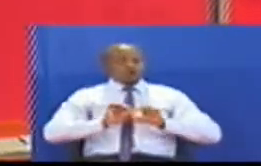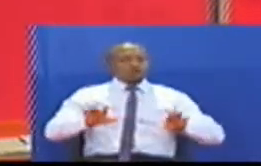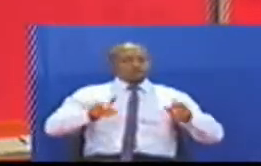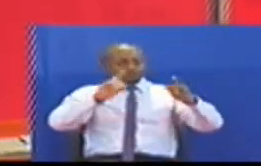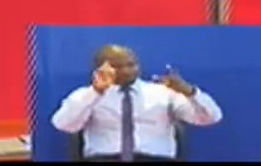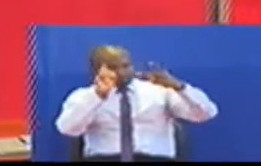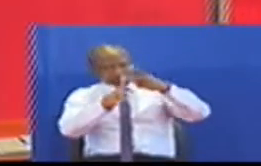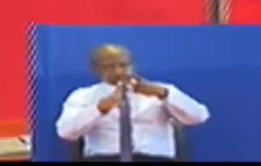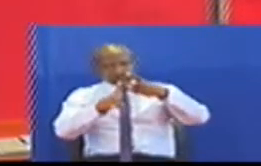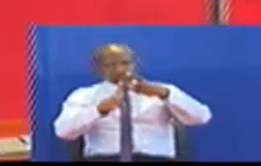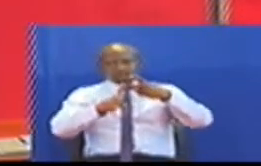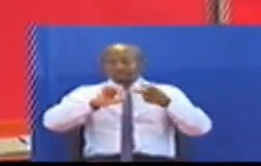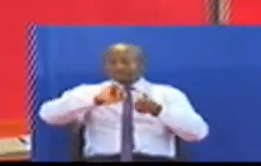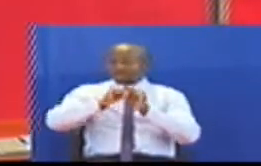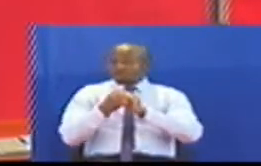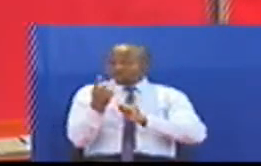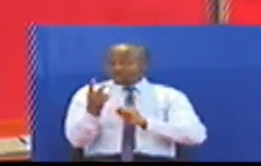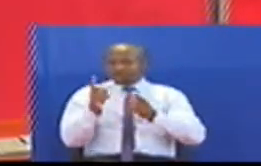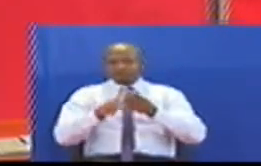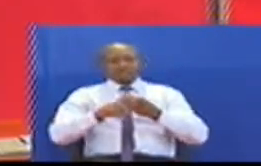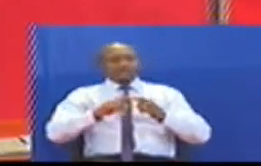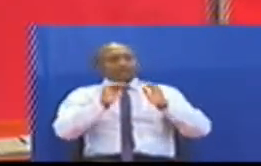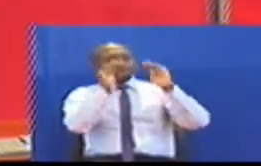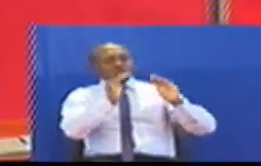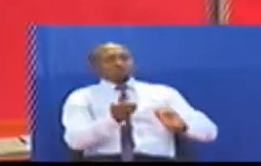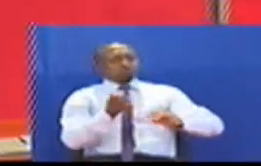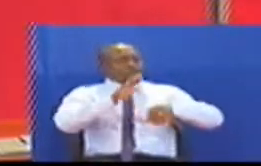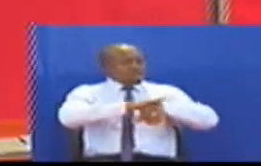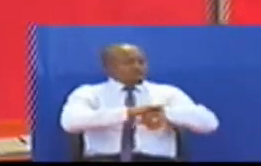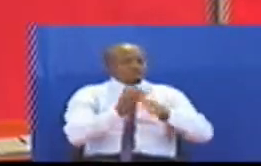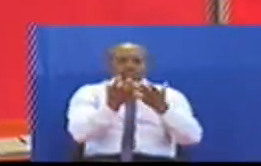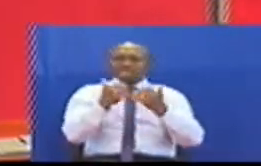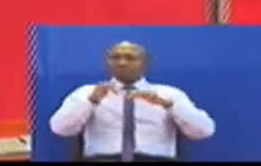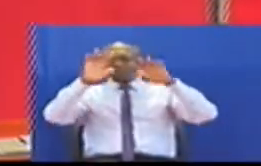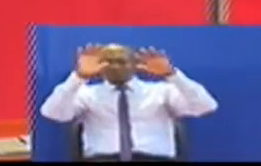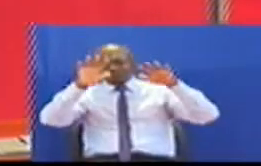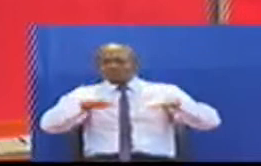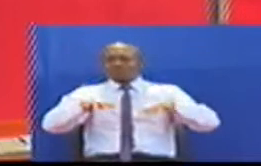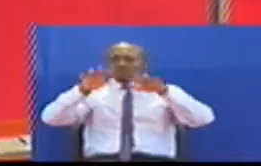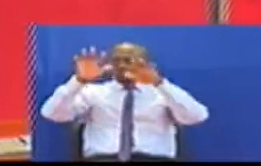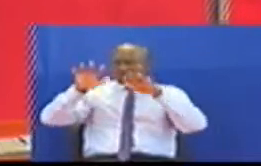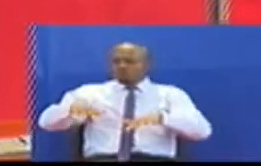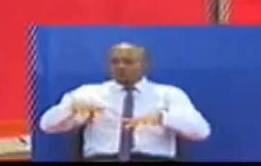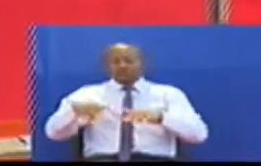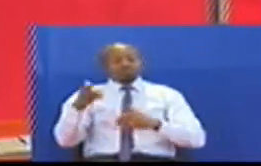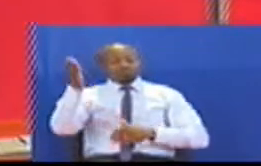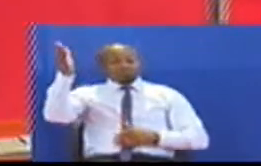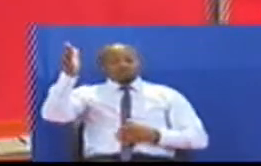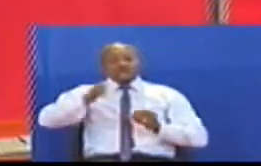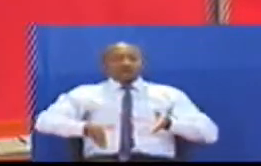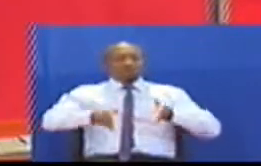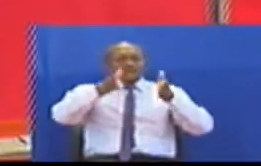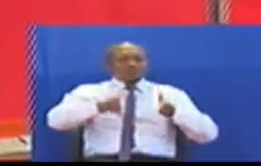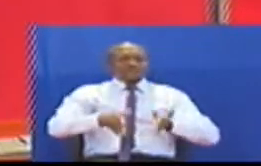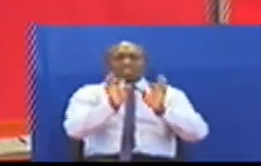pili ni tatizo la miundombinu. Baada ya mvua kunyesha, zile barabara zetu sasa sio nzuri sana. Nadhani hapo tu